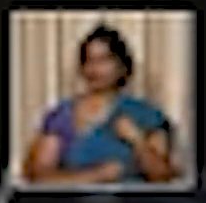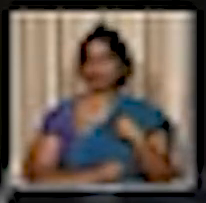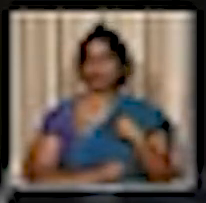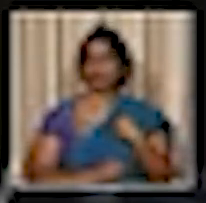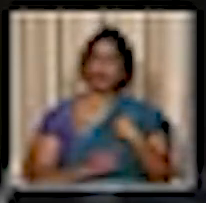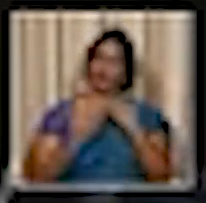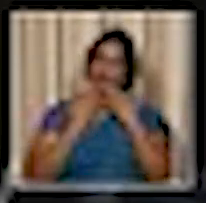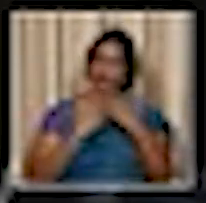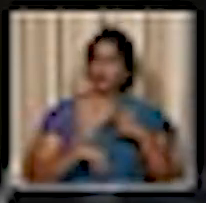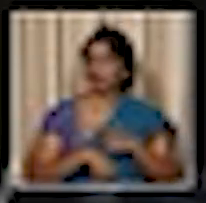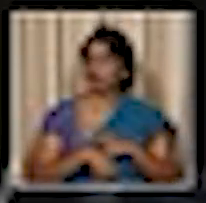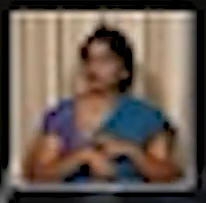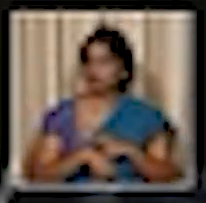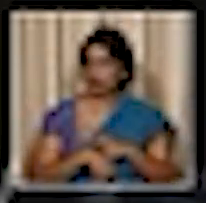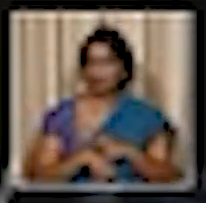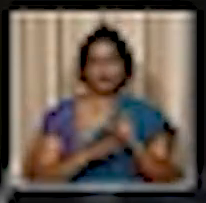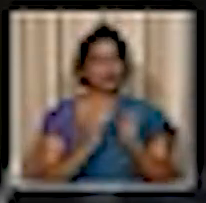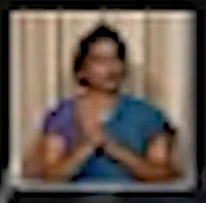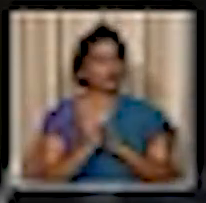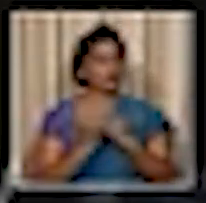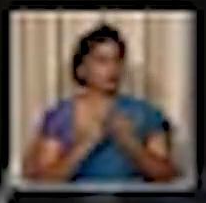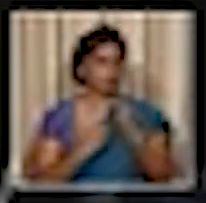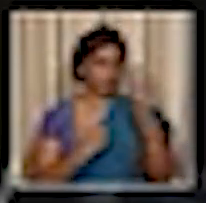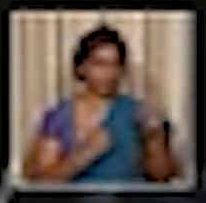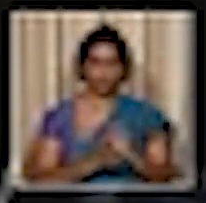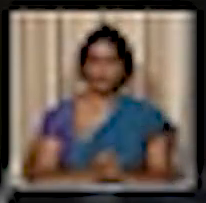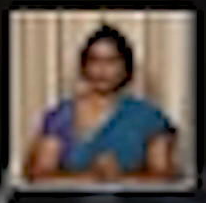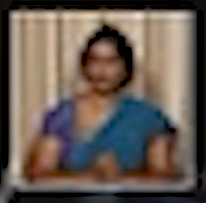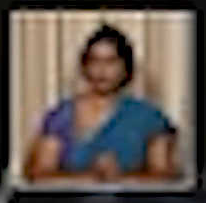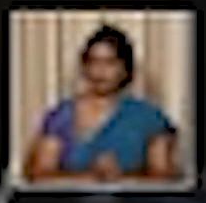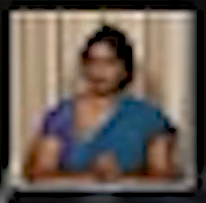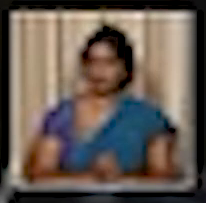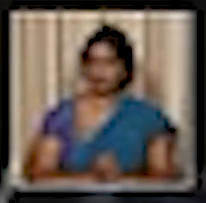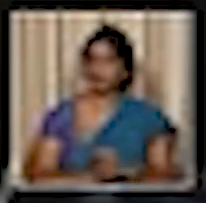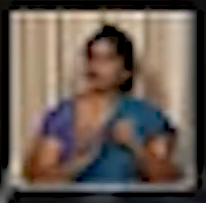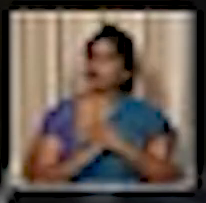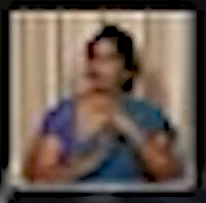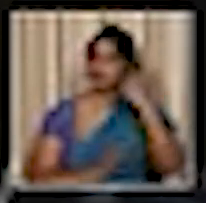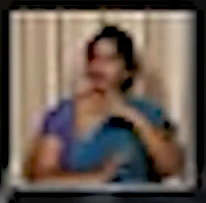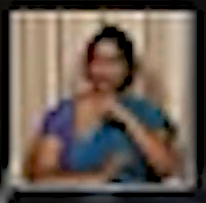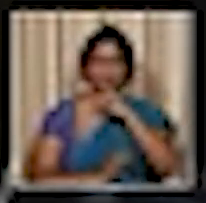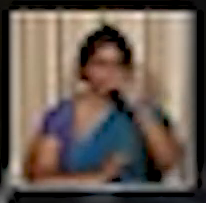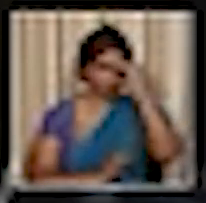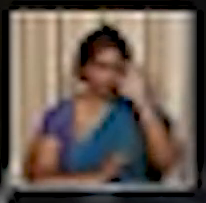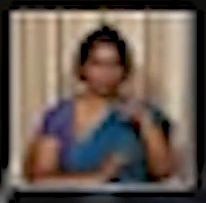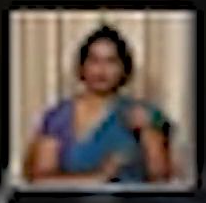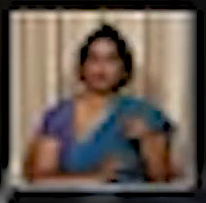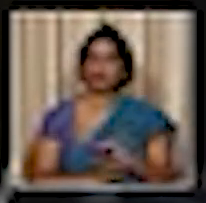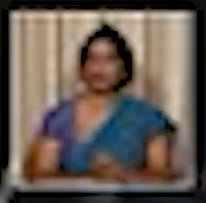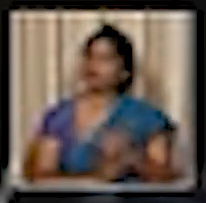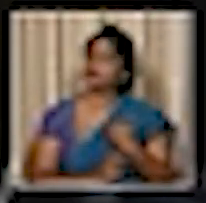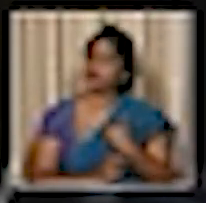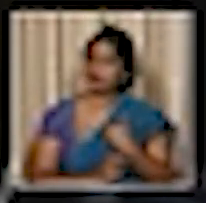මගේ ස්තුතිය මේ අවස්ථාවේදී කොමිෂන් සභාවට පළ කරනවා. ගරු නියෝජ්‍ය කතානායකතුමනි,